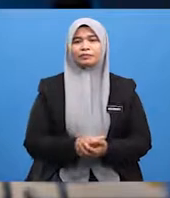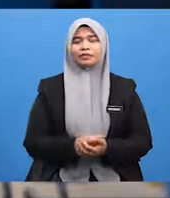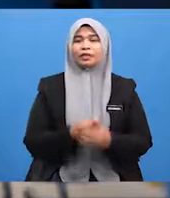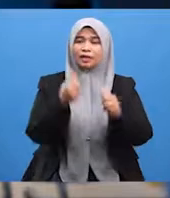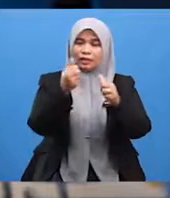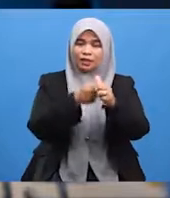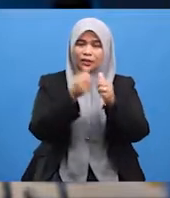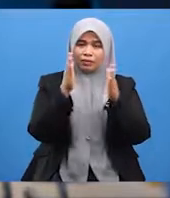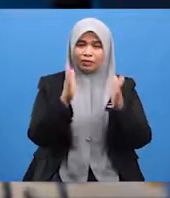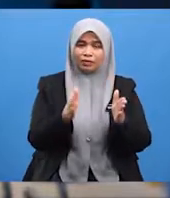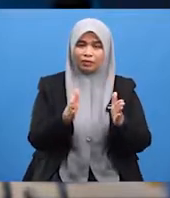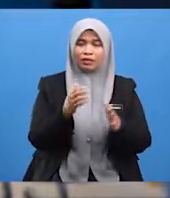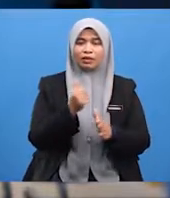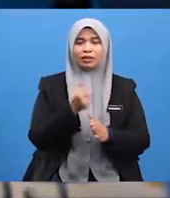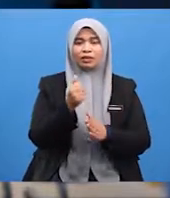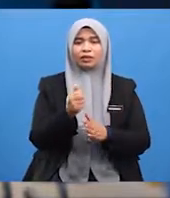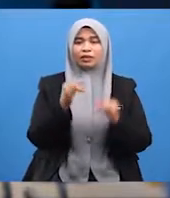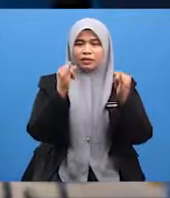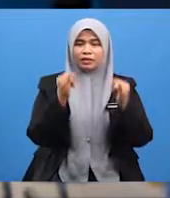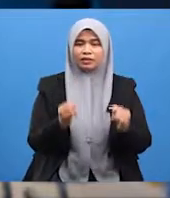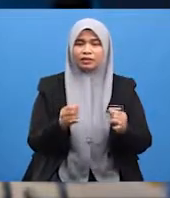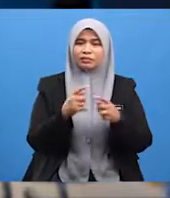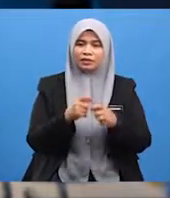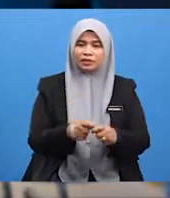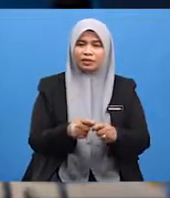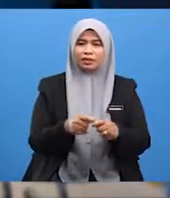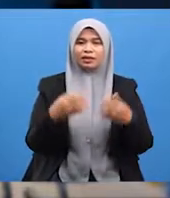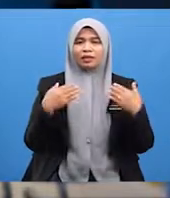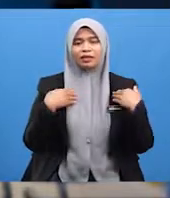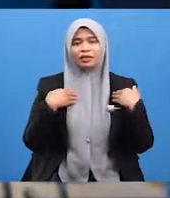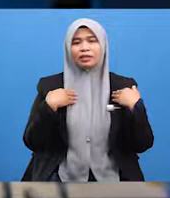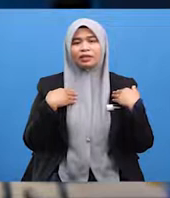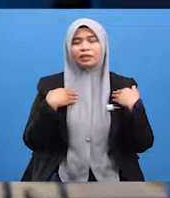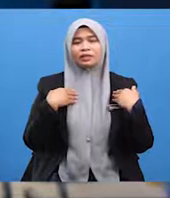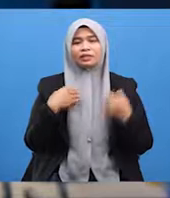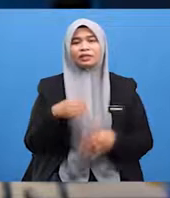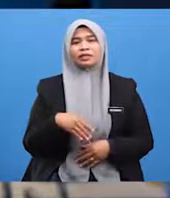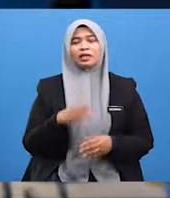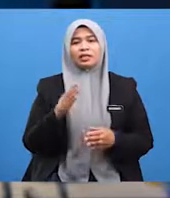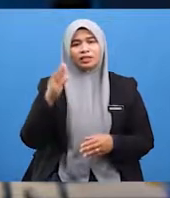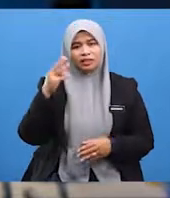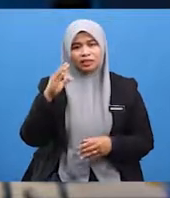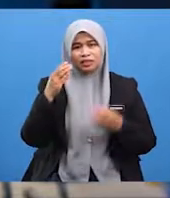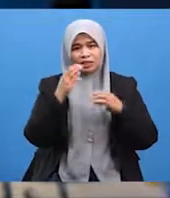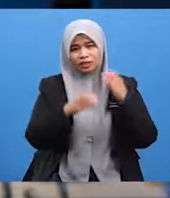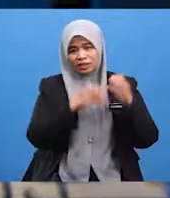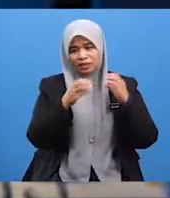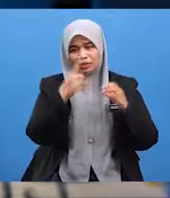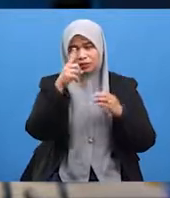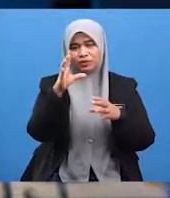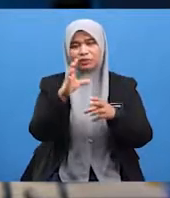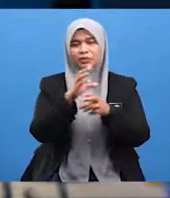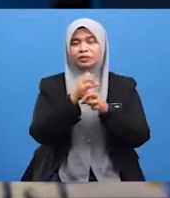Setiap orang atau insan tentunya memiliki impian, hasrat atau cita-cita untuk